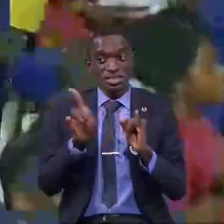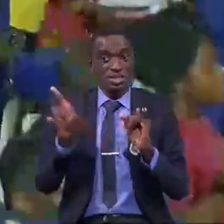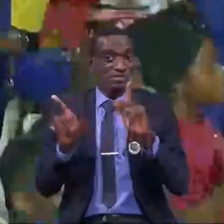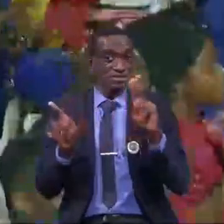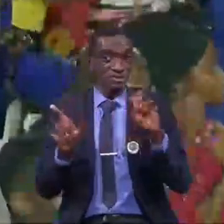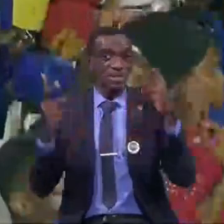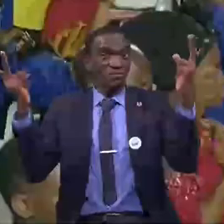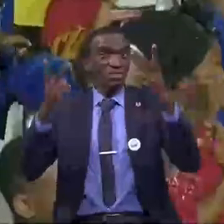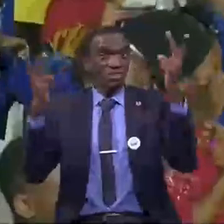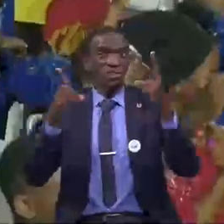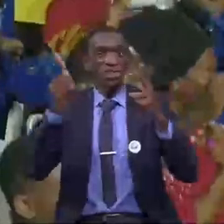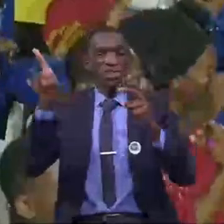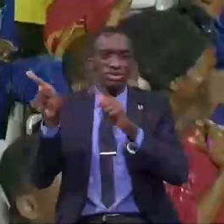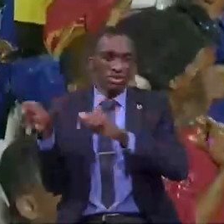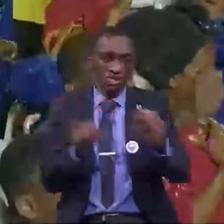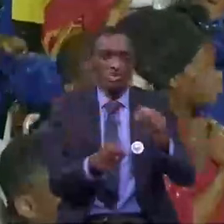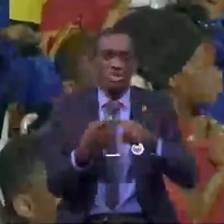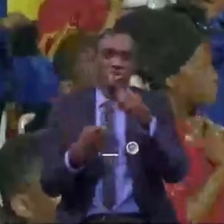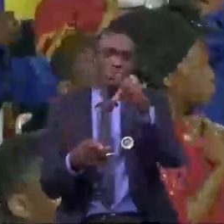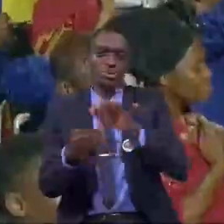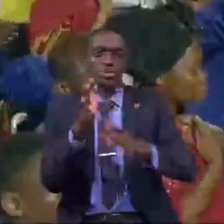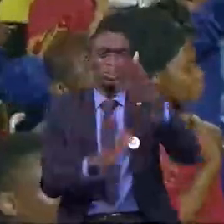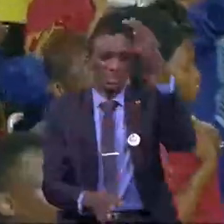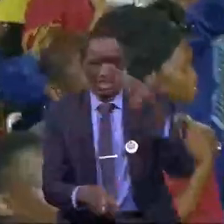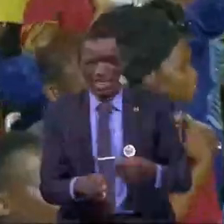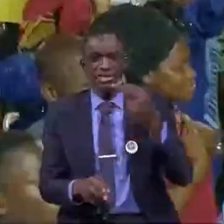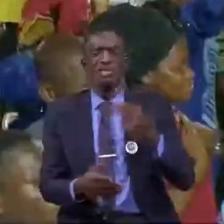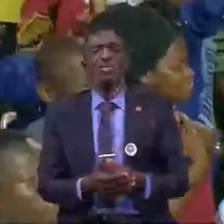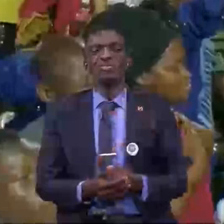Et ça, c'est la victoire que je vous transmets.